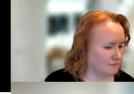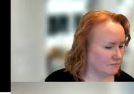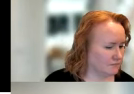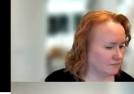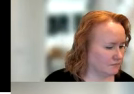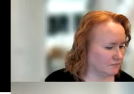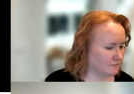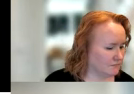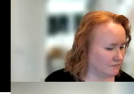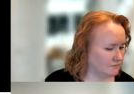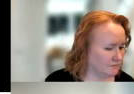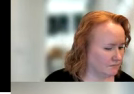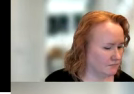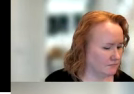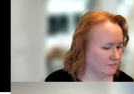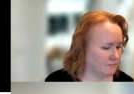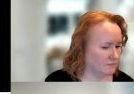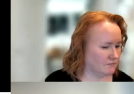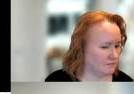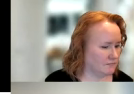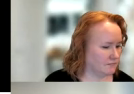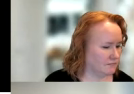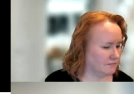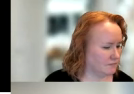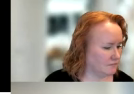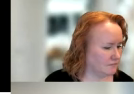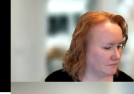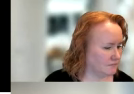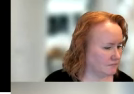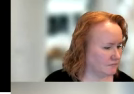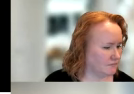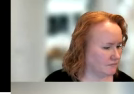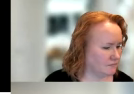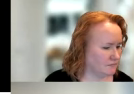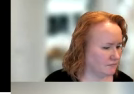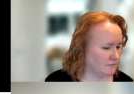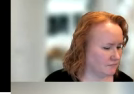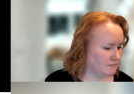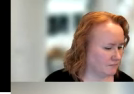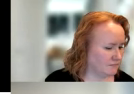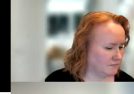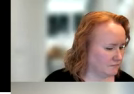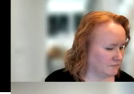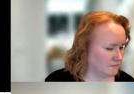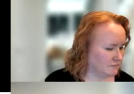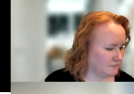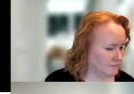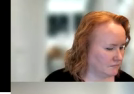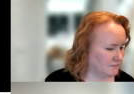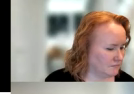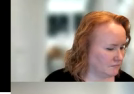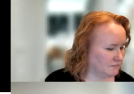markedsdeltagerne. Og hvem nå disse markedsdeltagerne? Der kan vi systematisere det igjen, som på så mange områder